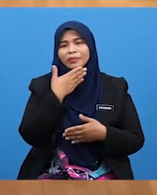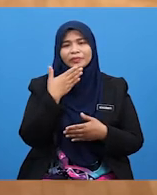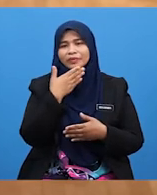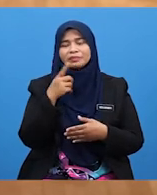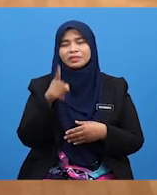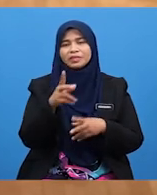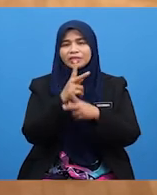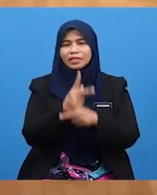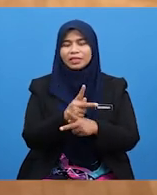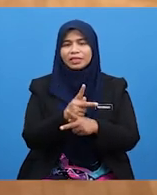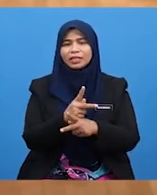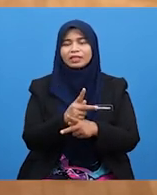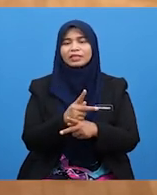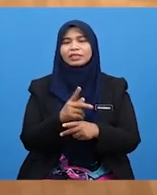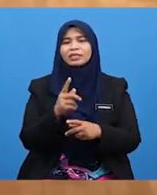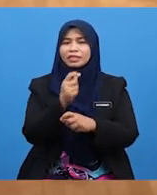kita, kerana